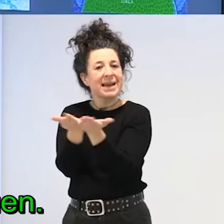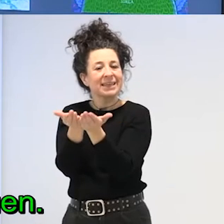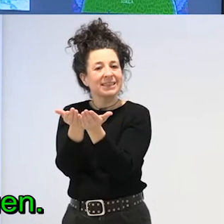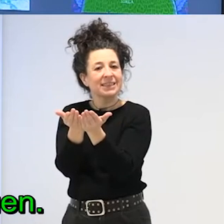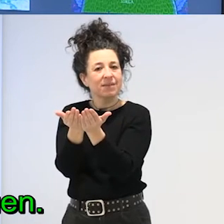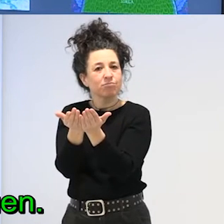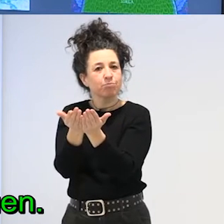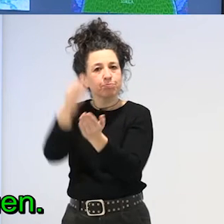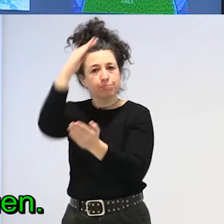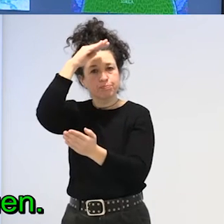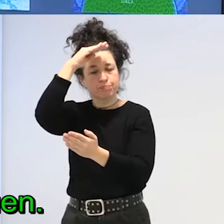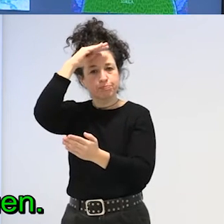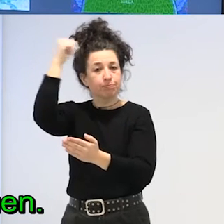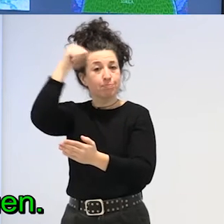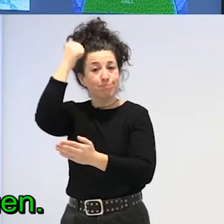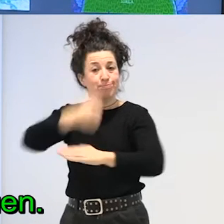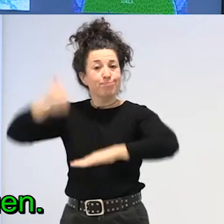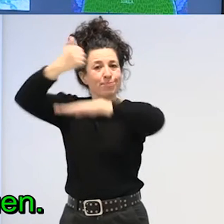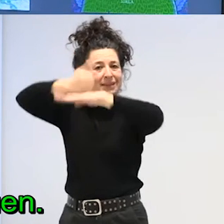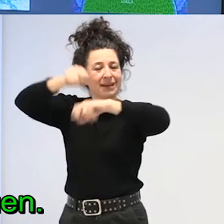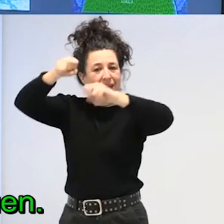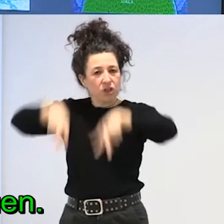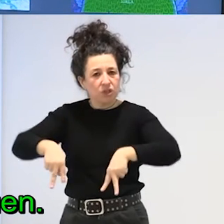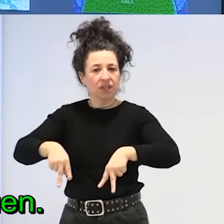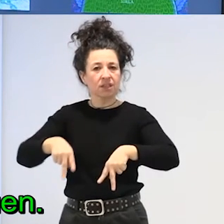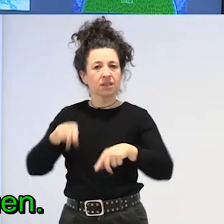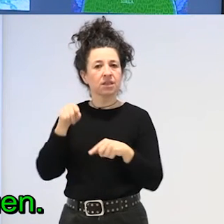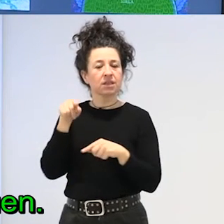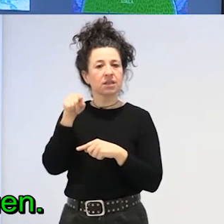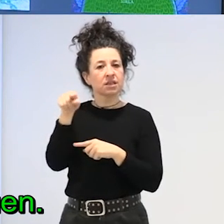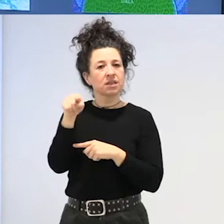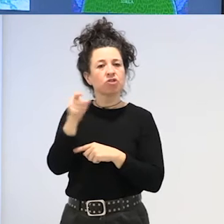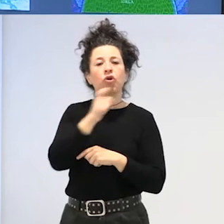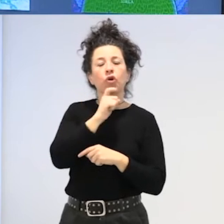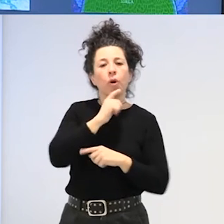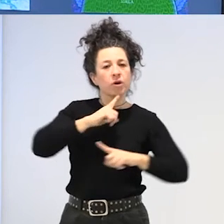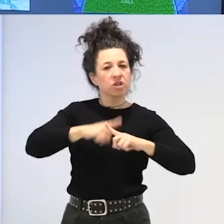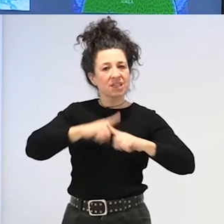eta hori lortzeko sexuaren bidez asmatu